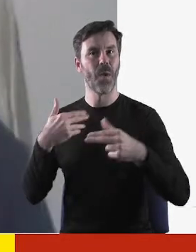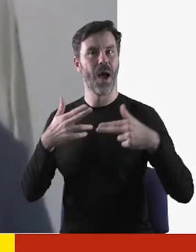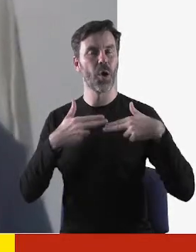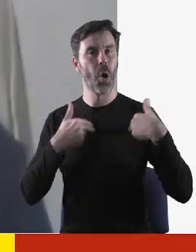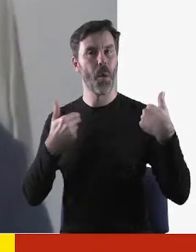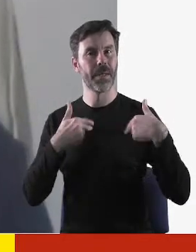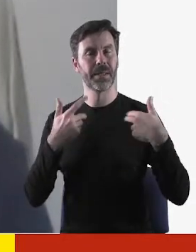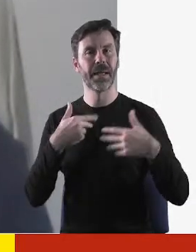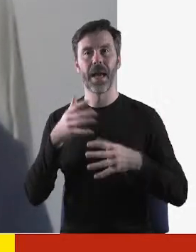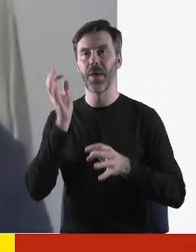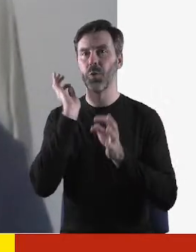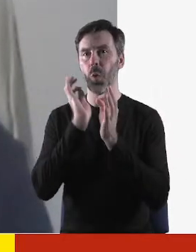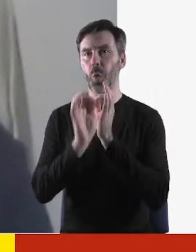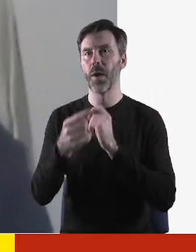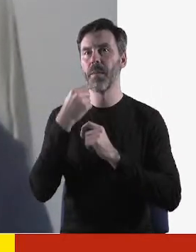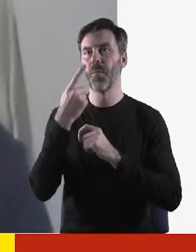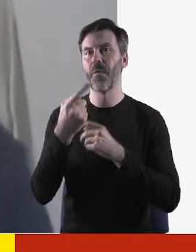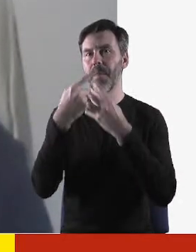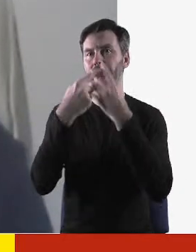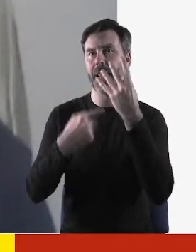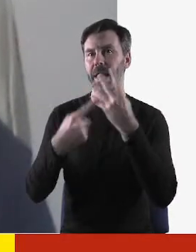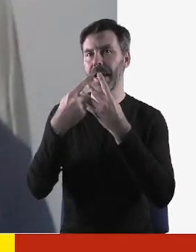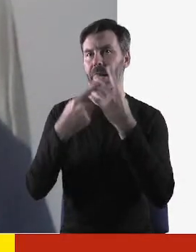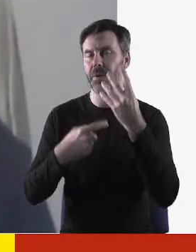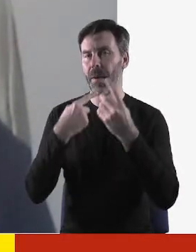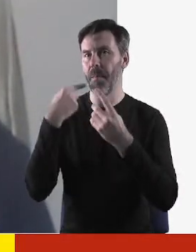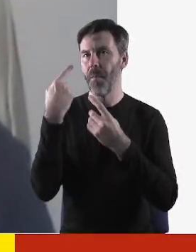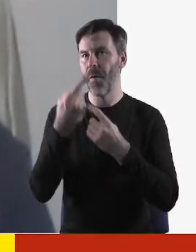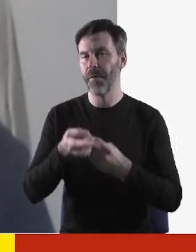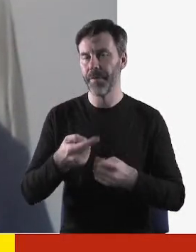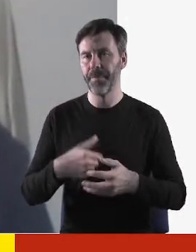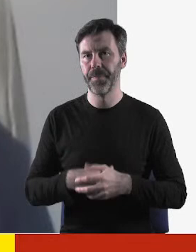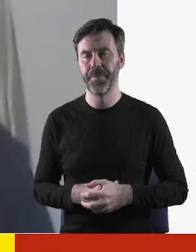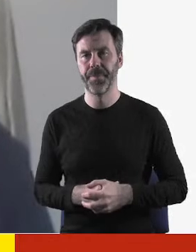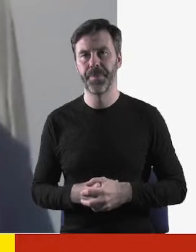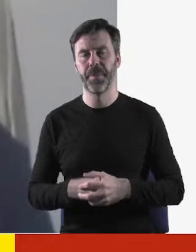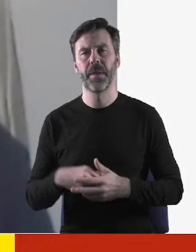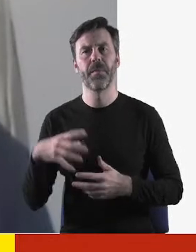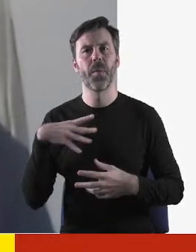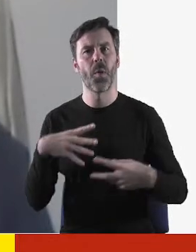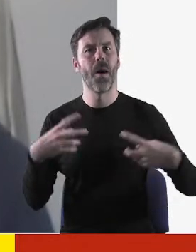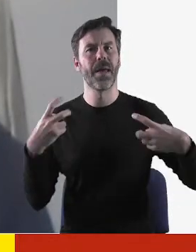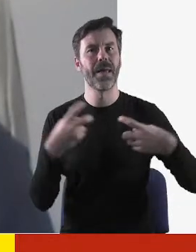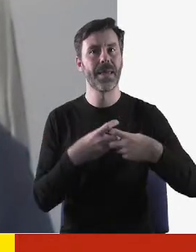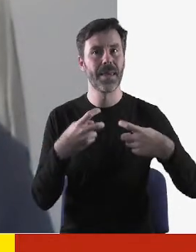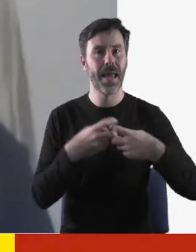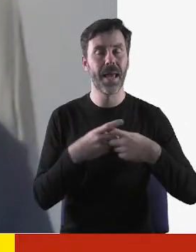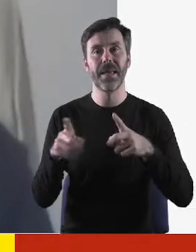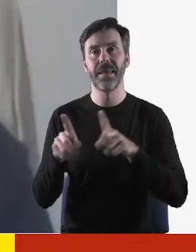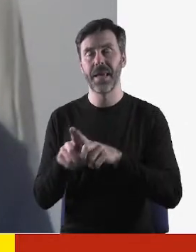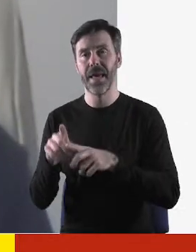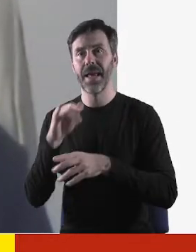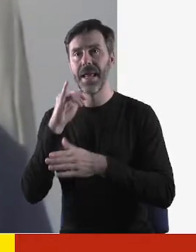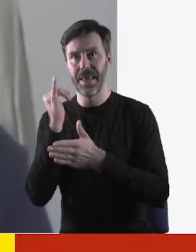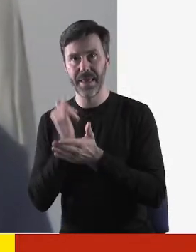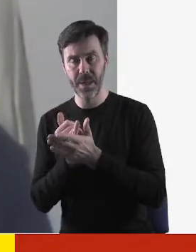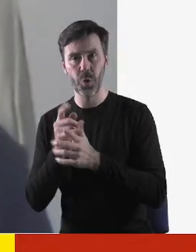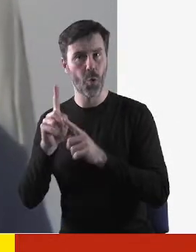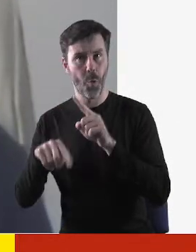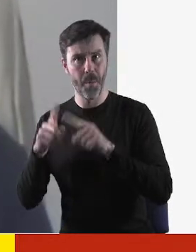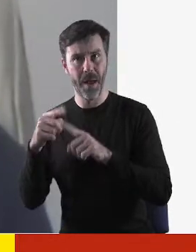przedstawić dokładne dane liczbowe. Drogą zarówno elektroniczną, jak i pocztą